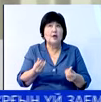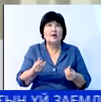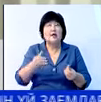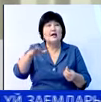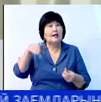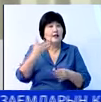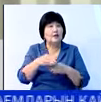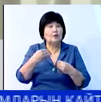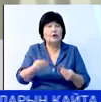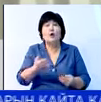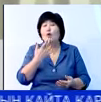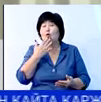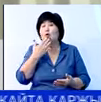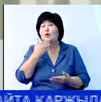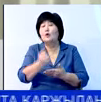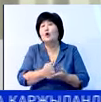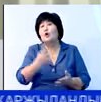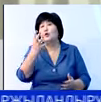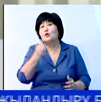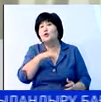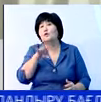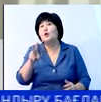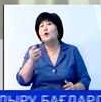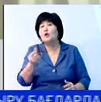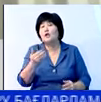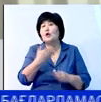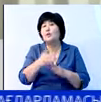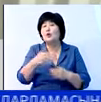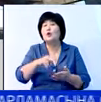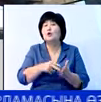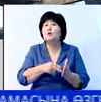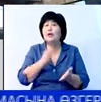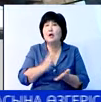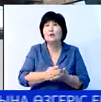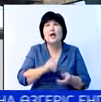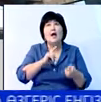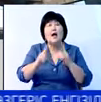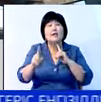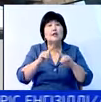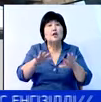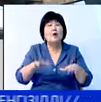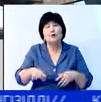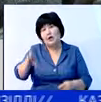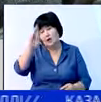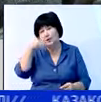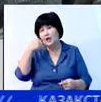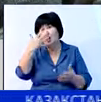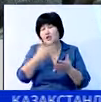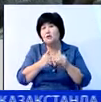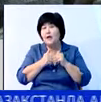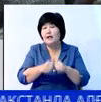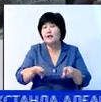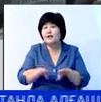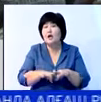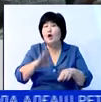микрокредиттер беру мақсатында ұлттық қордан қосымша 400 миллион теңге бөлу жоспарланып отыр. Сессия отырысында мемлекеттік жекешелік әріптестік